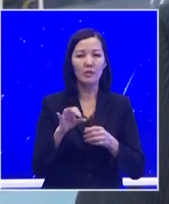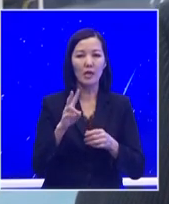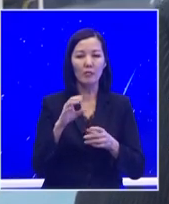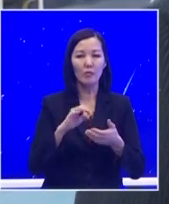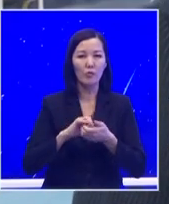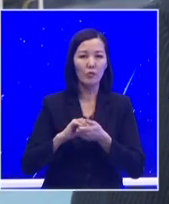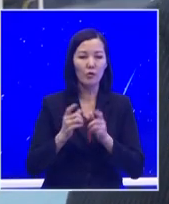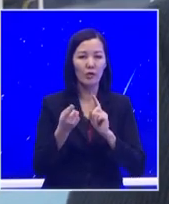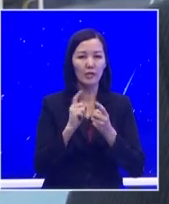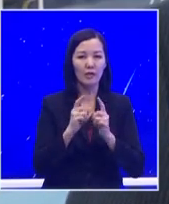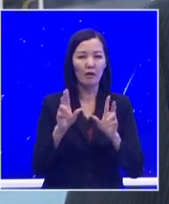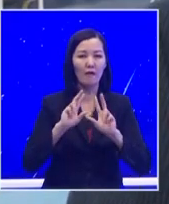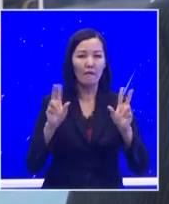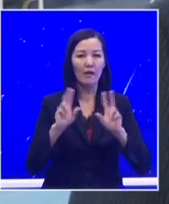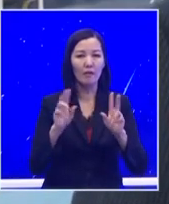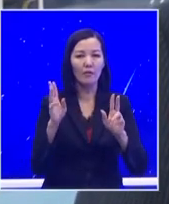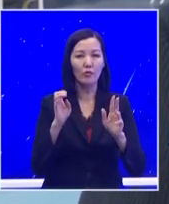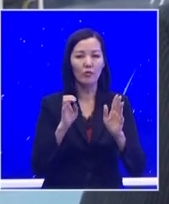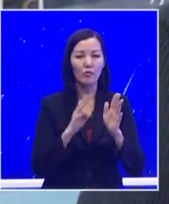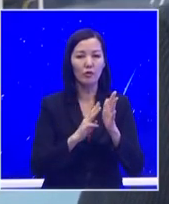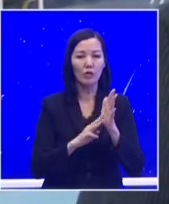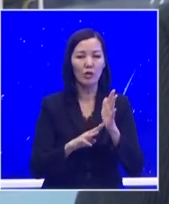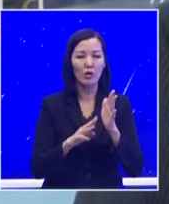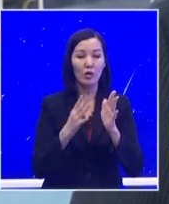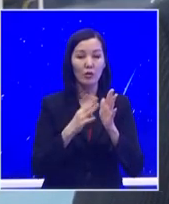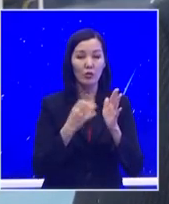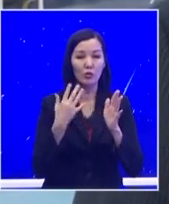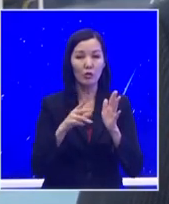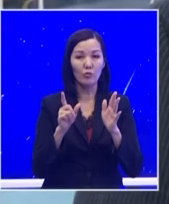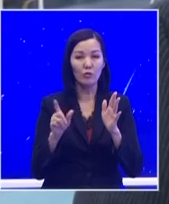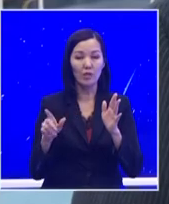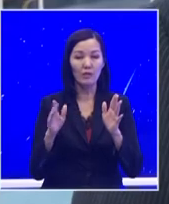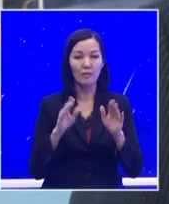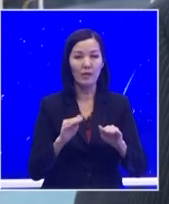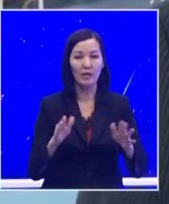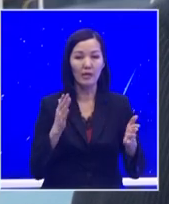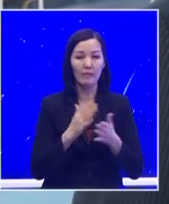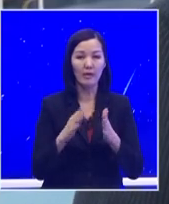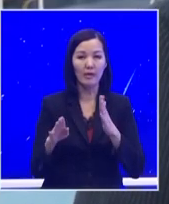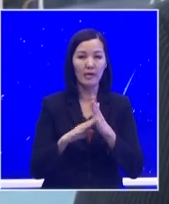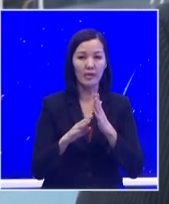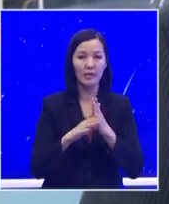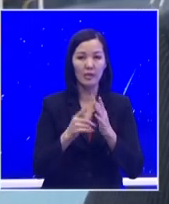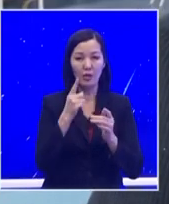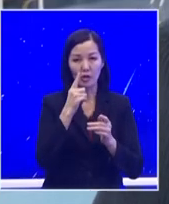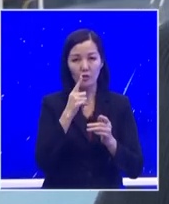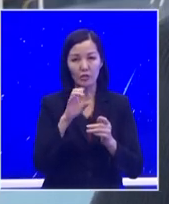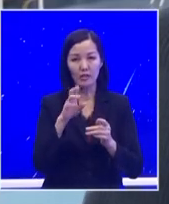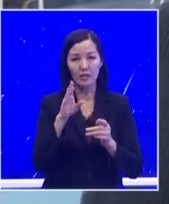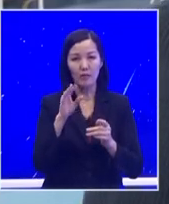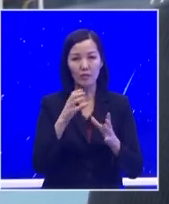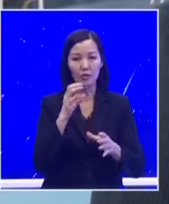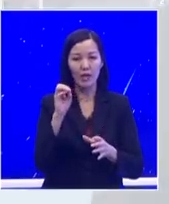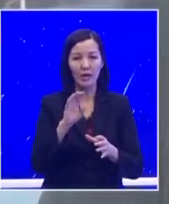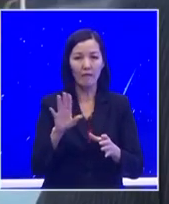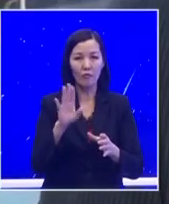волейбол спорт түрлері бойынша 957 оқушы дайындалады. Арасында Қазақстан чемпиондары да бар. Каратэшілеріміз жуырда Стамбулдан өтетін Европа